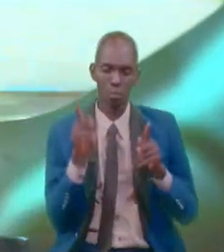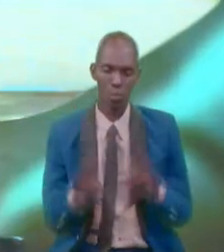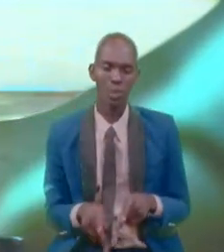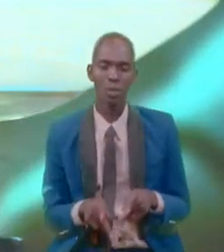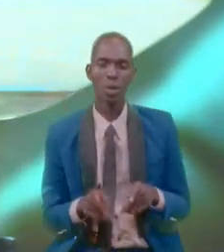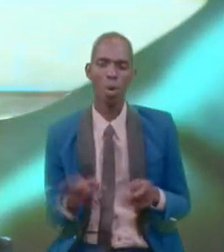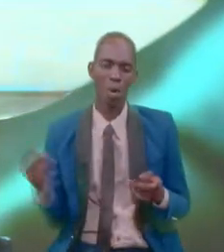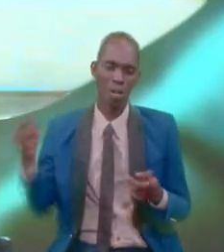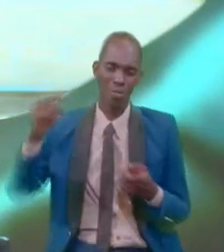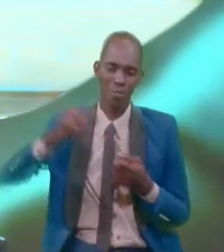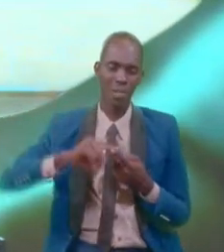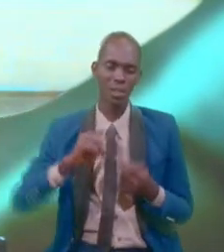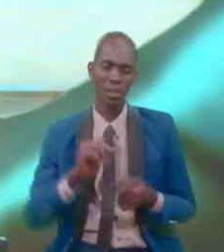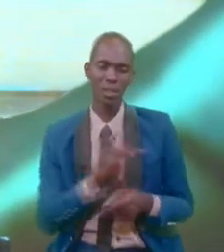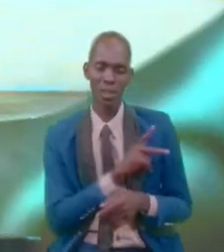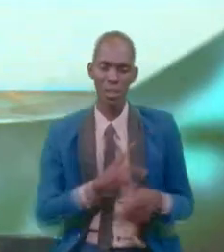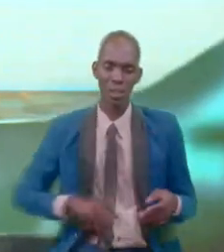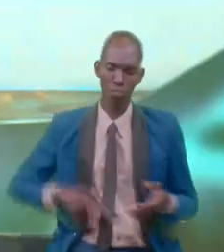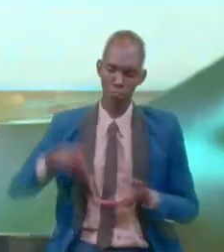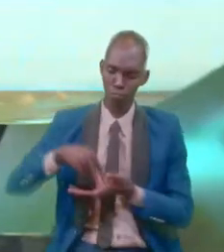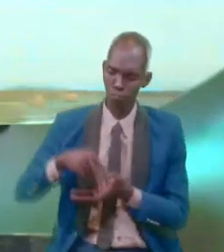que le roi se lève et parle,